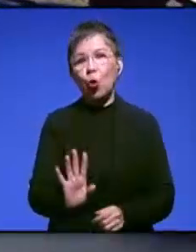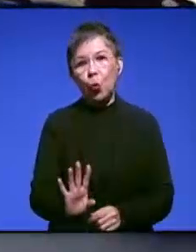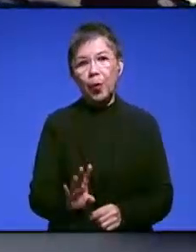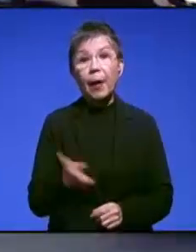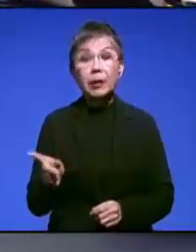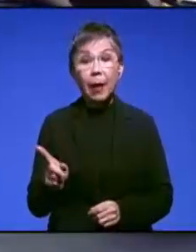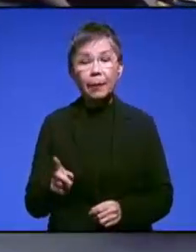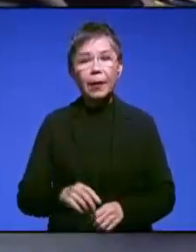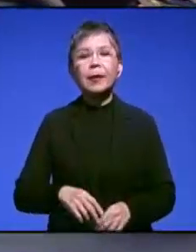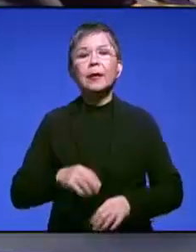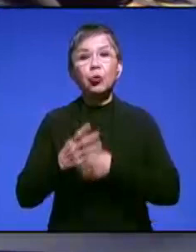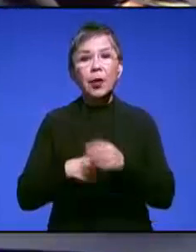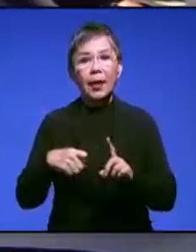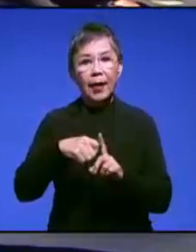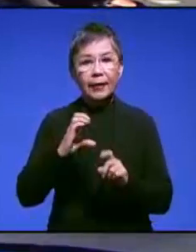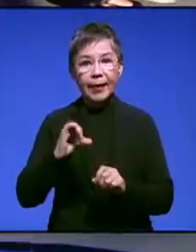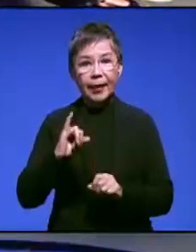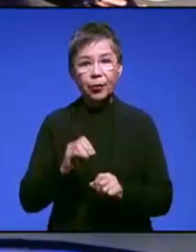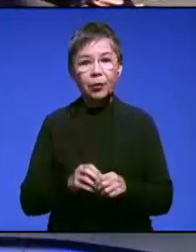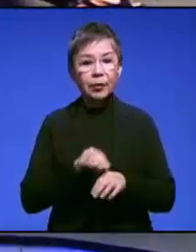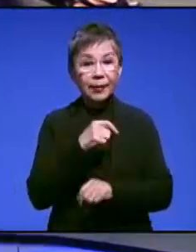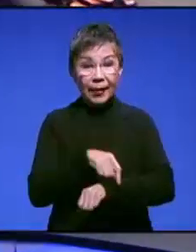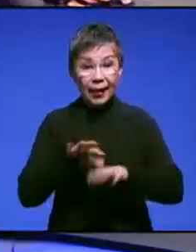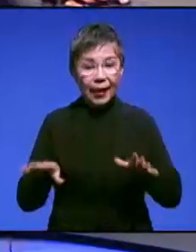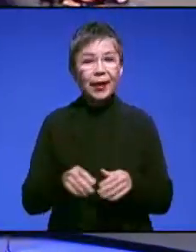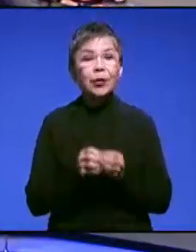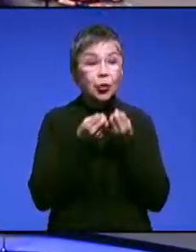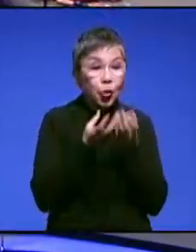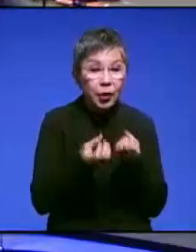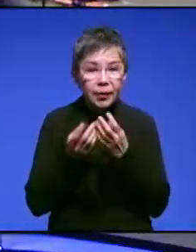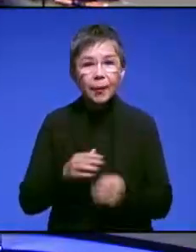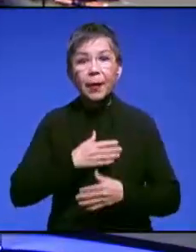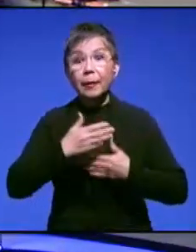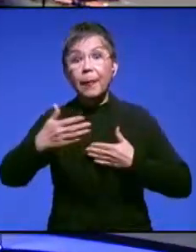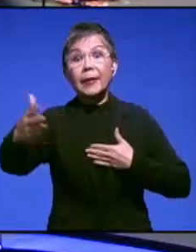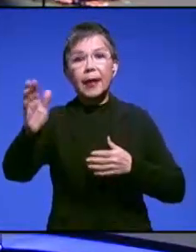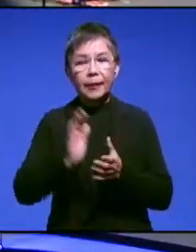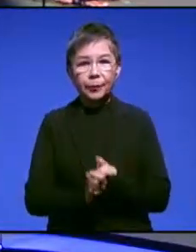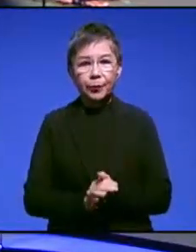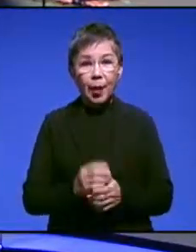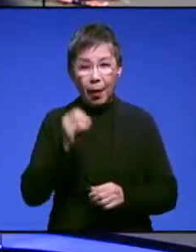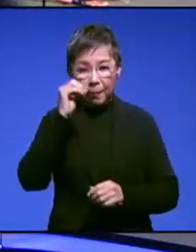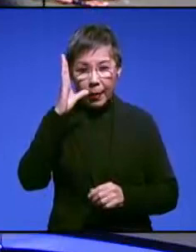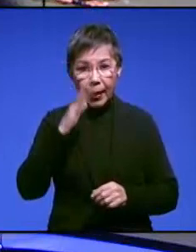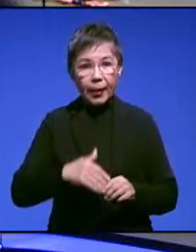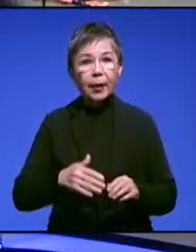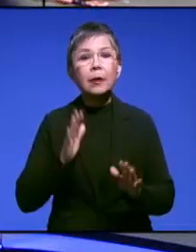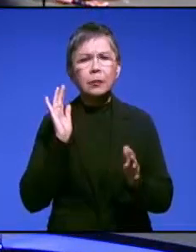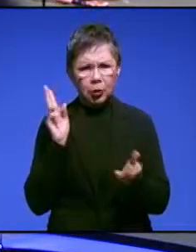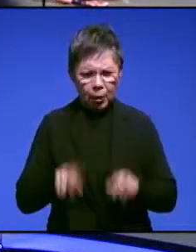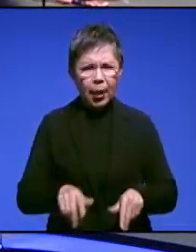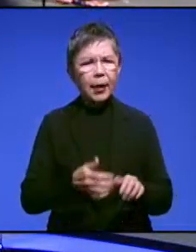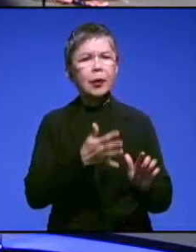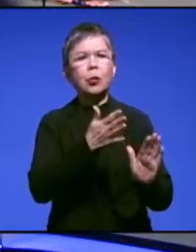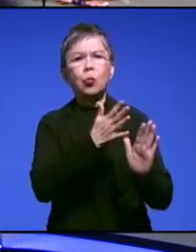pelanggar. PT KCI mengaku masa sosialisasi diperpanjang. Sementara pagi tadi, antrian panjang kembali terjadi di